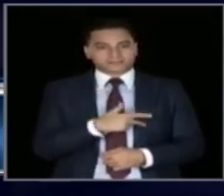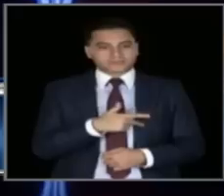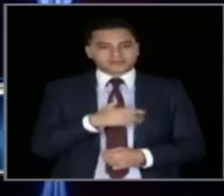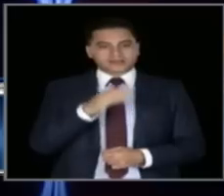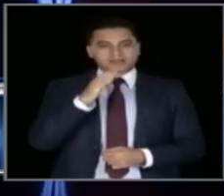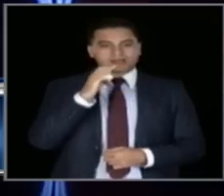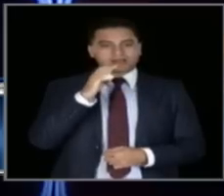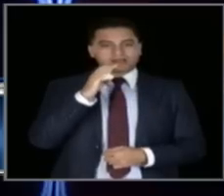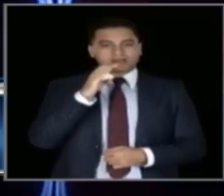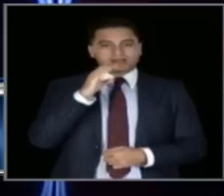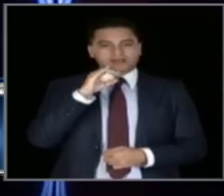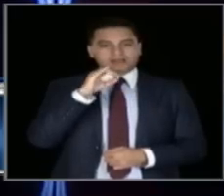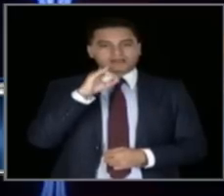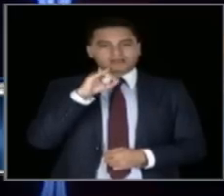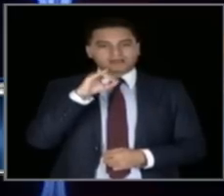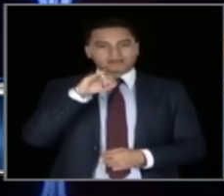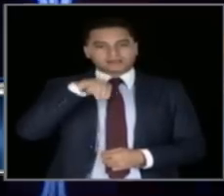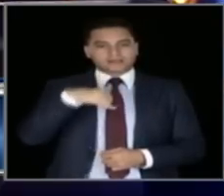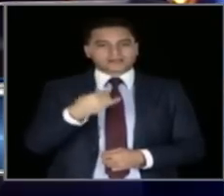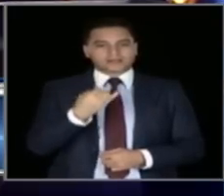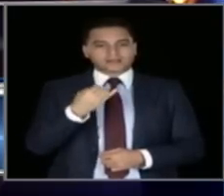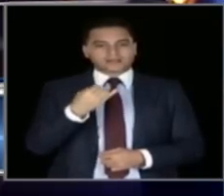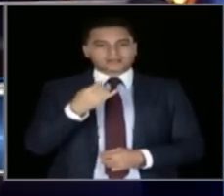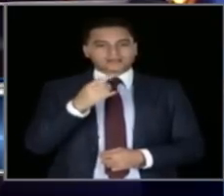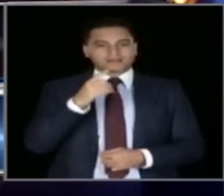ايه؟ دنمارك. اجابه صحيحه.